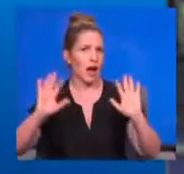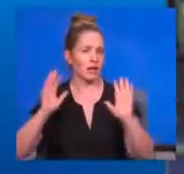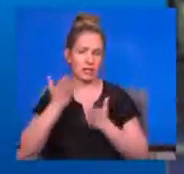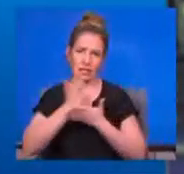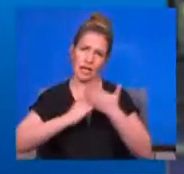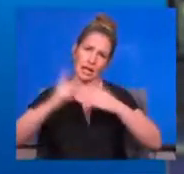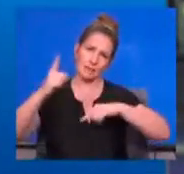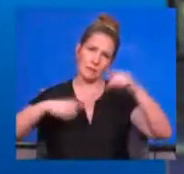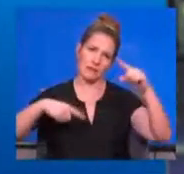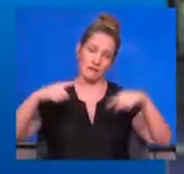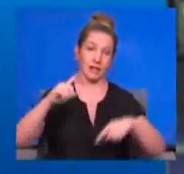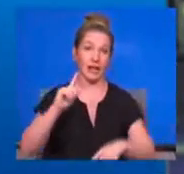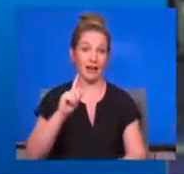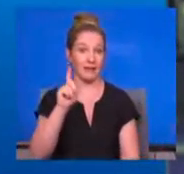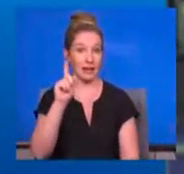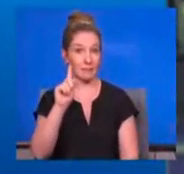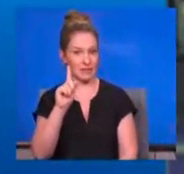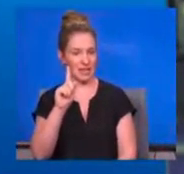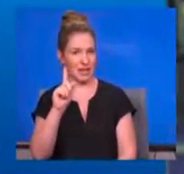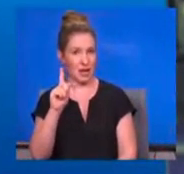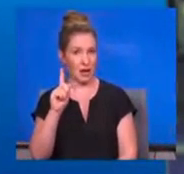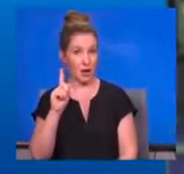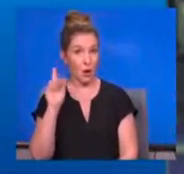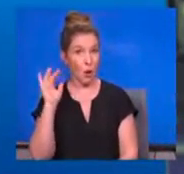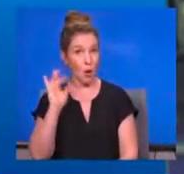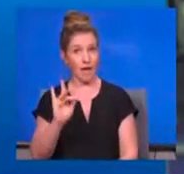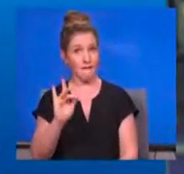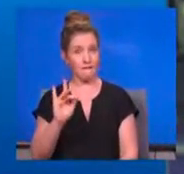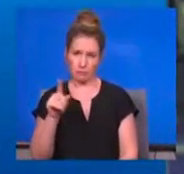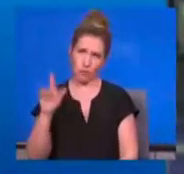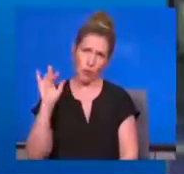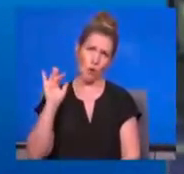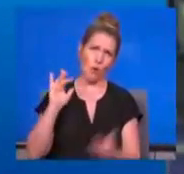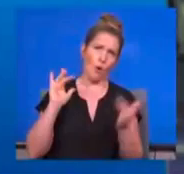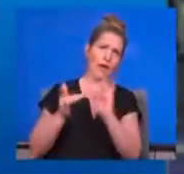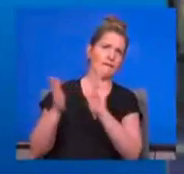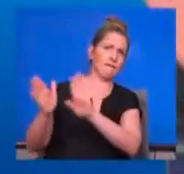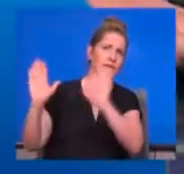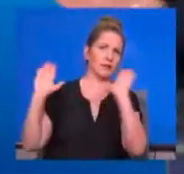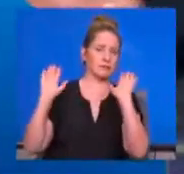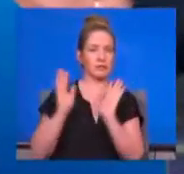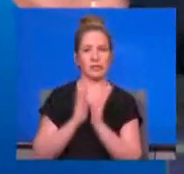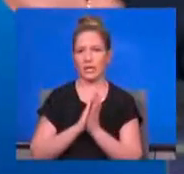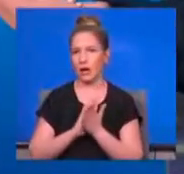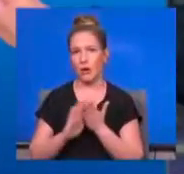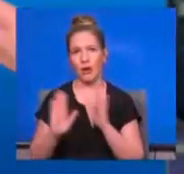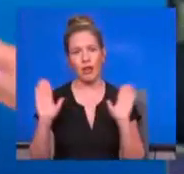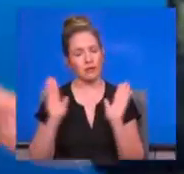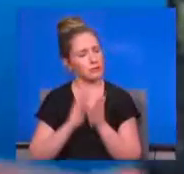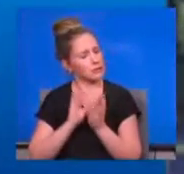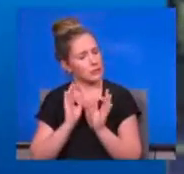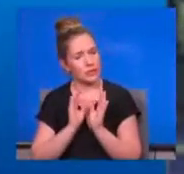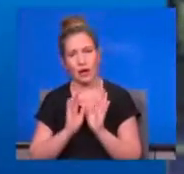שהוא אויב, אז הוא אויב. ברמה, זה הכל. ברמה אישית נכון, אבל אני רוצה לחזור על מה שאמרה שירה.